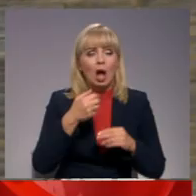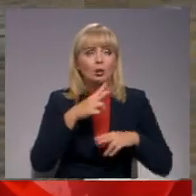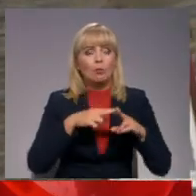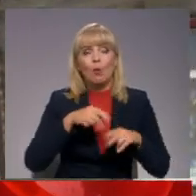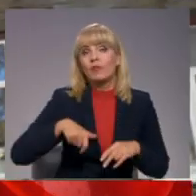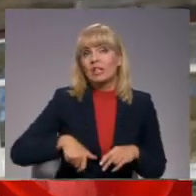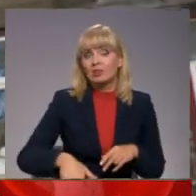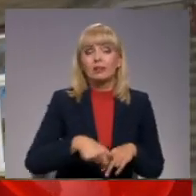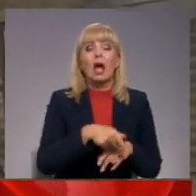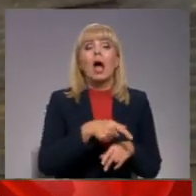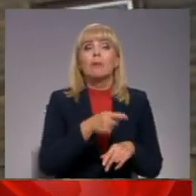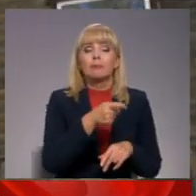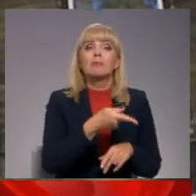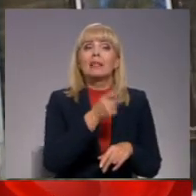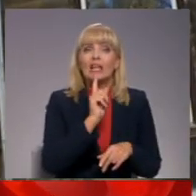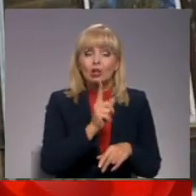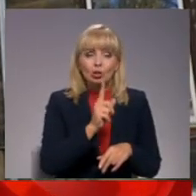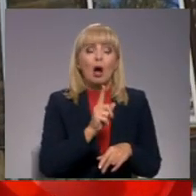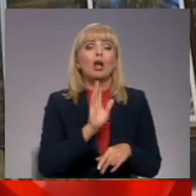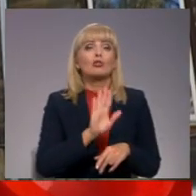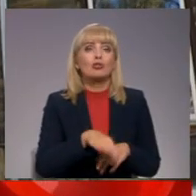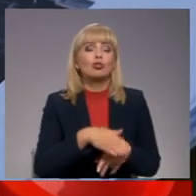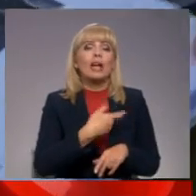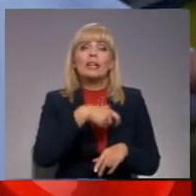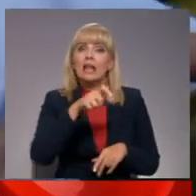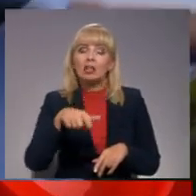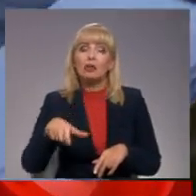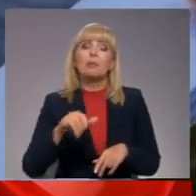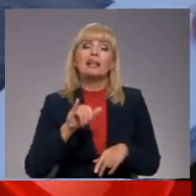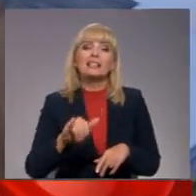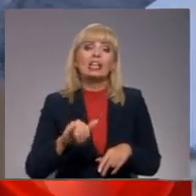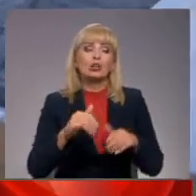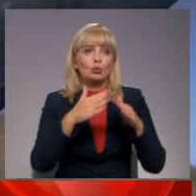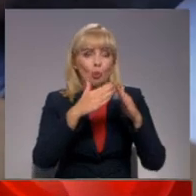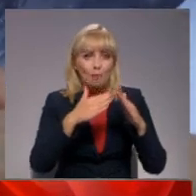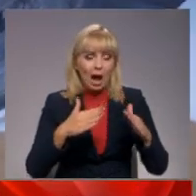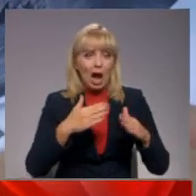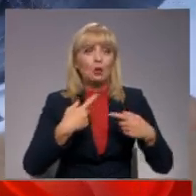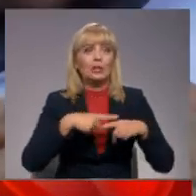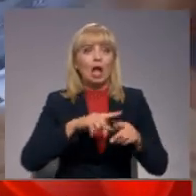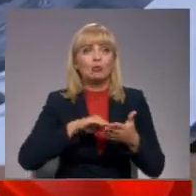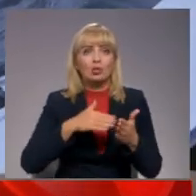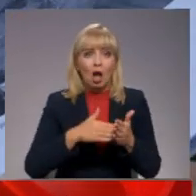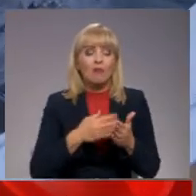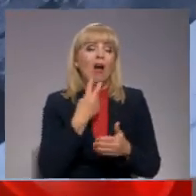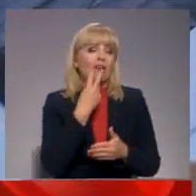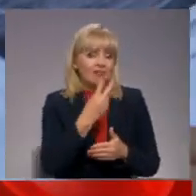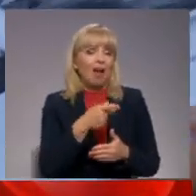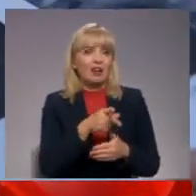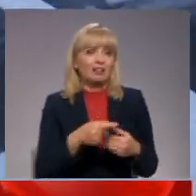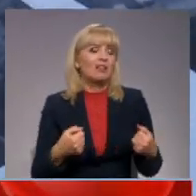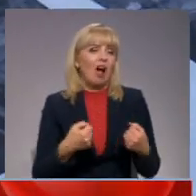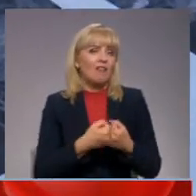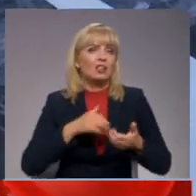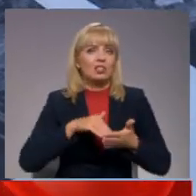inspektori brīdinājuši iedzīvotājus par ēkas slikto tehnisko stāvokli, bet tagad atzīta par avārijas stāvokli esošu un dzīvošanai